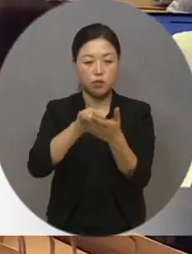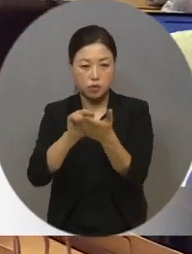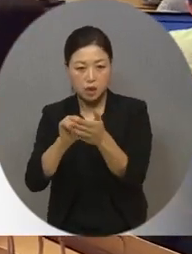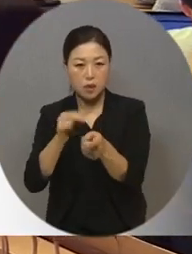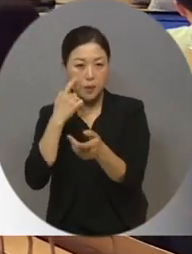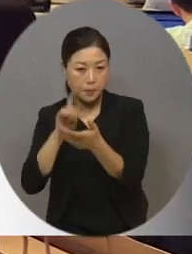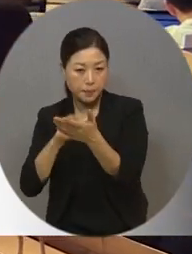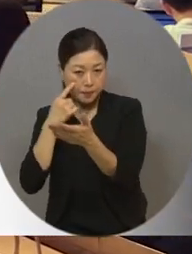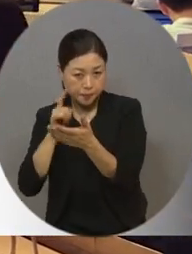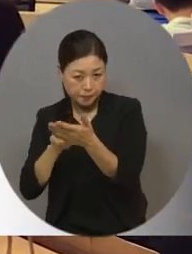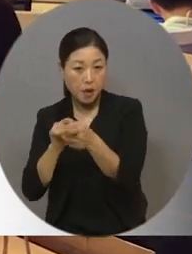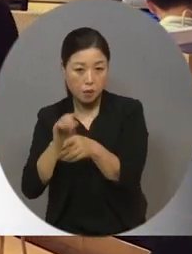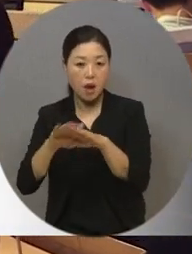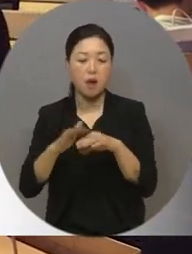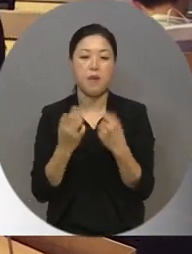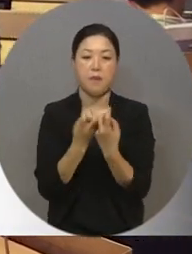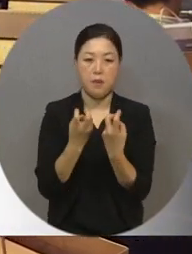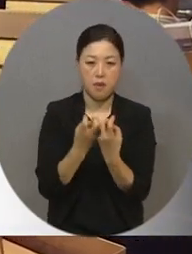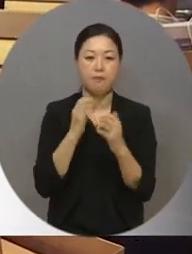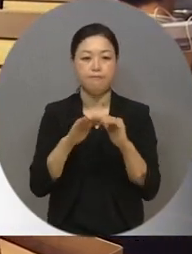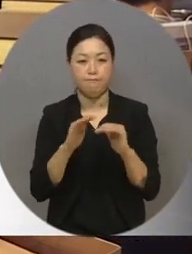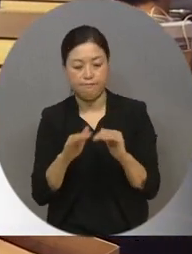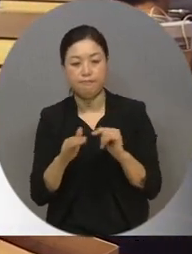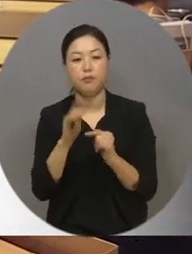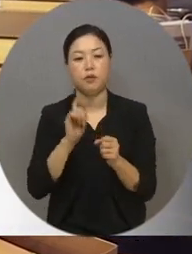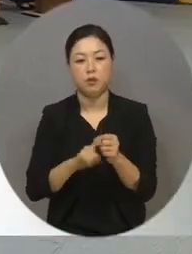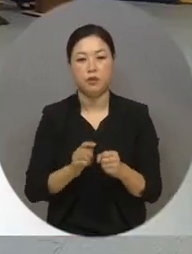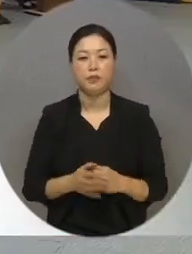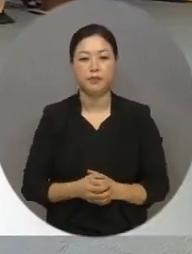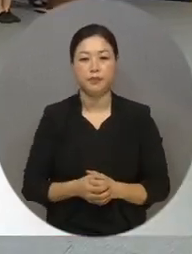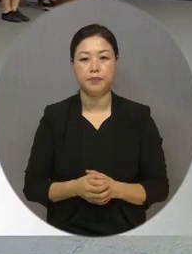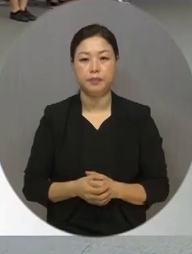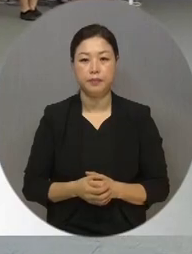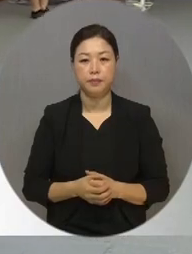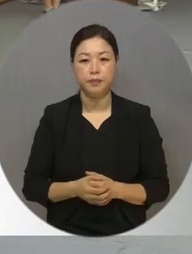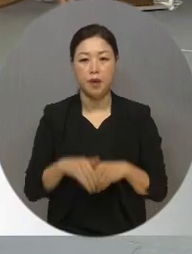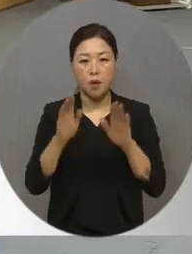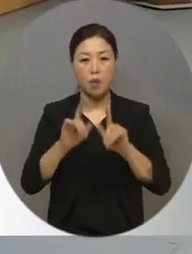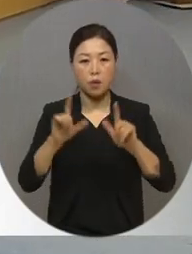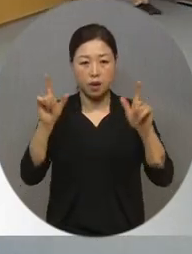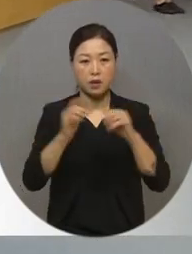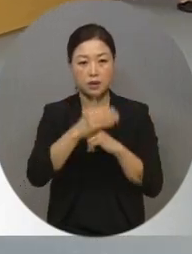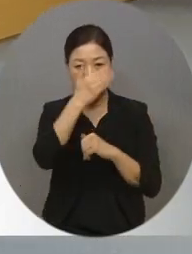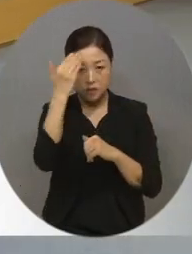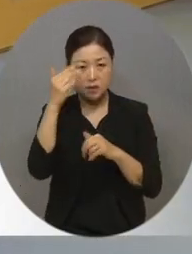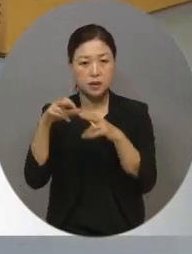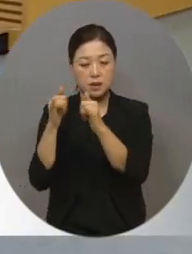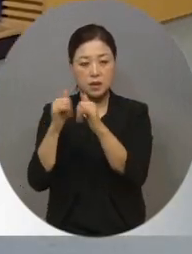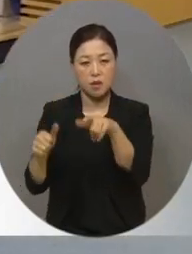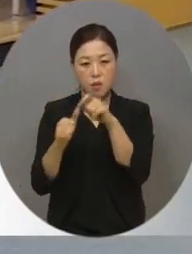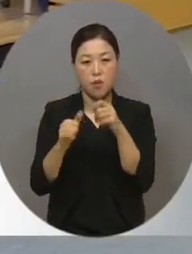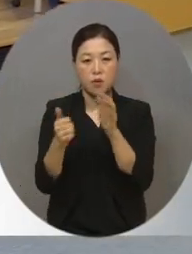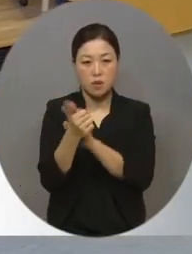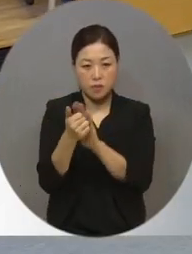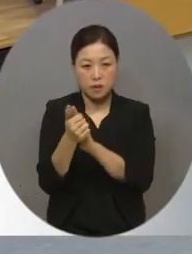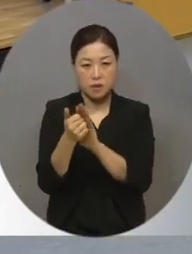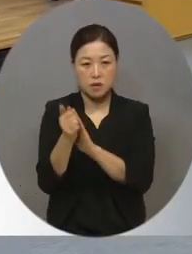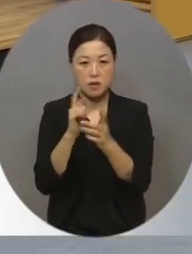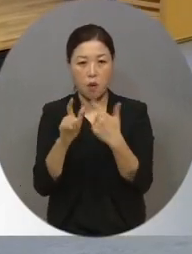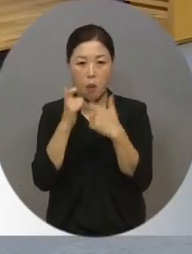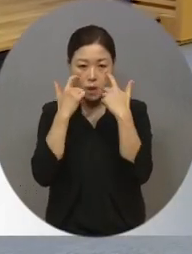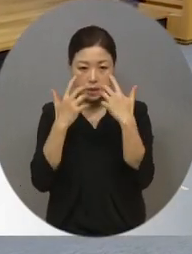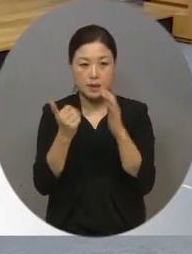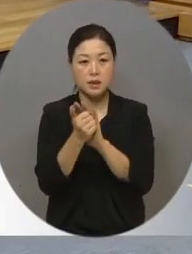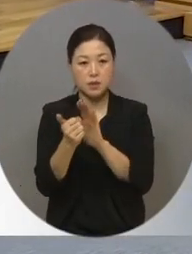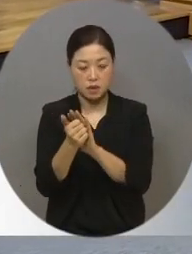살펴보고 해결 방안을 모색하기 위한 자리입니다 특히 올해는 청년장애인 고용서비스 고도화 방안 모색을